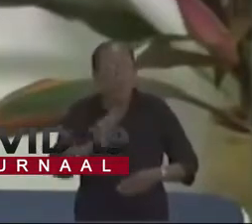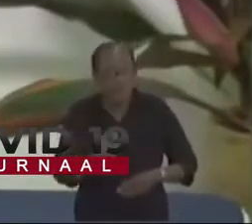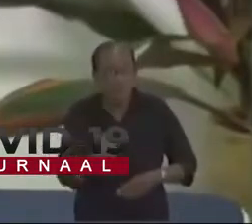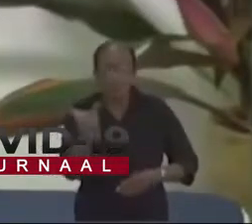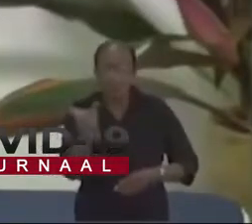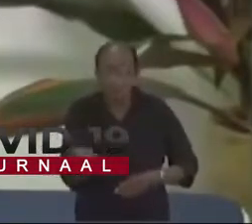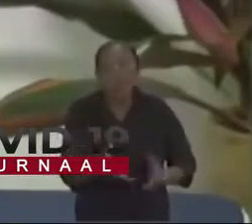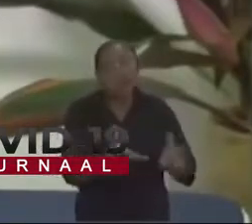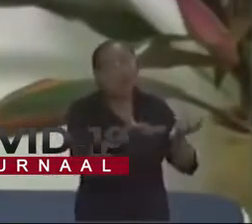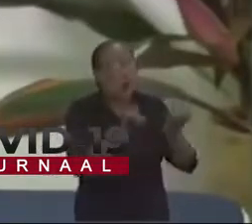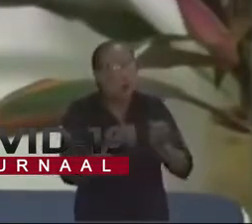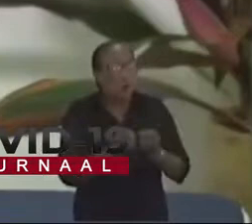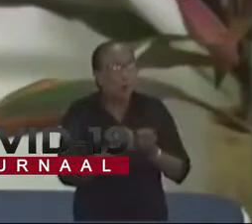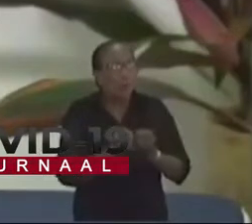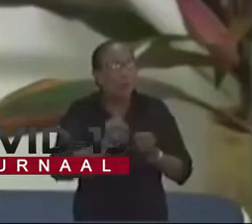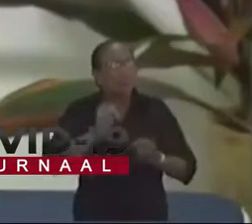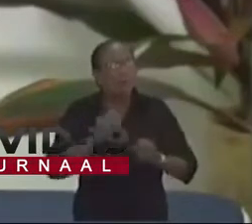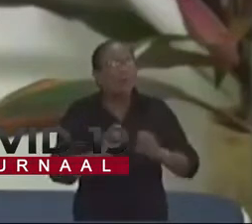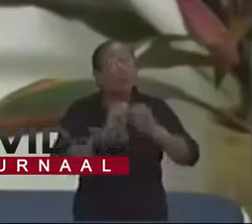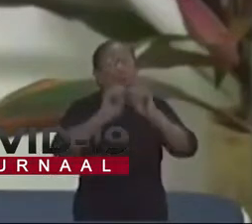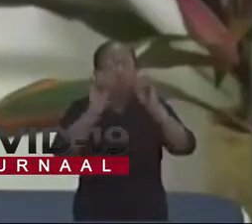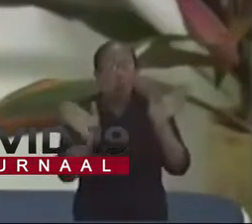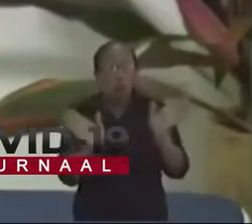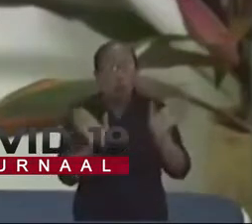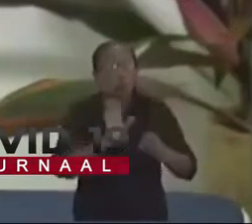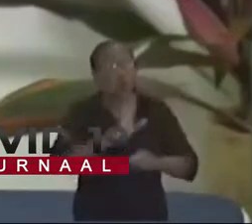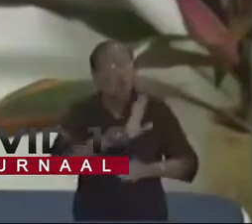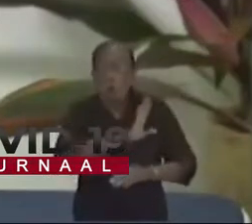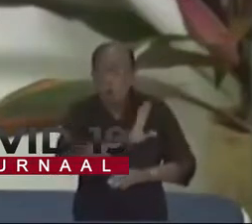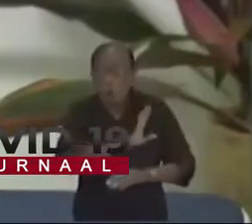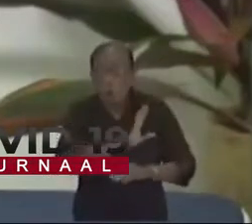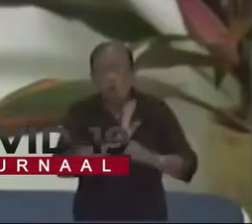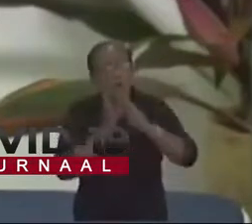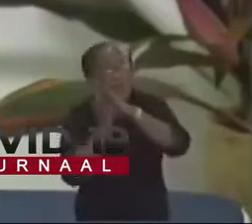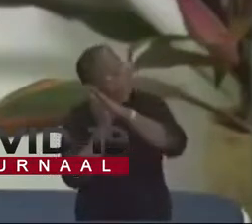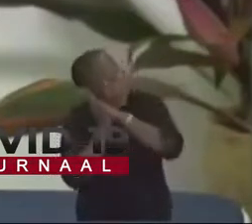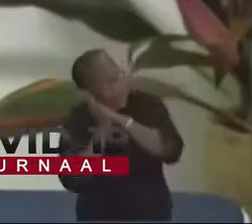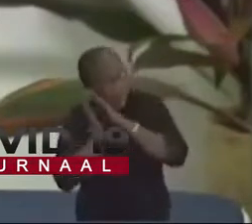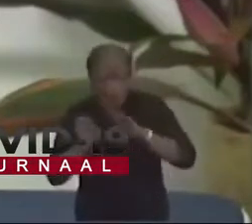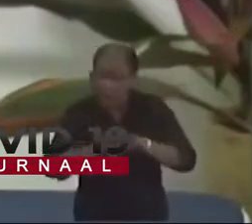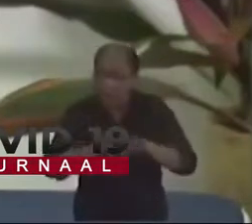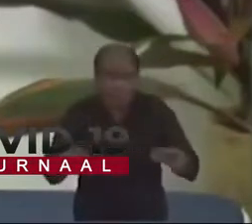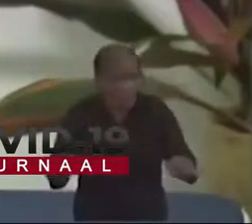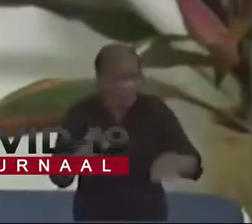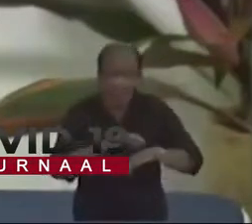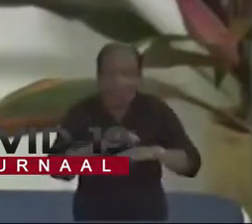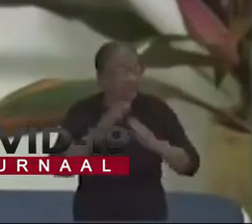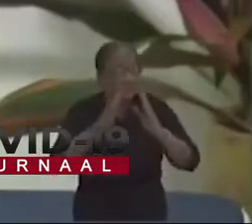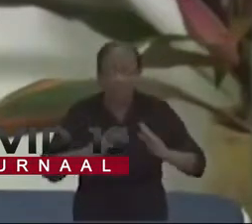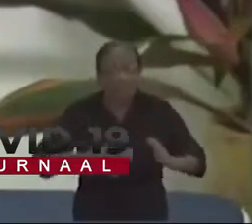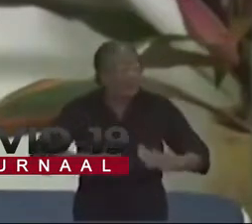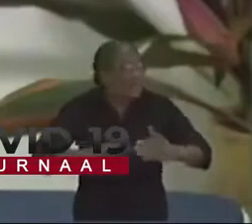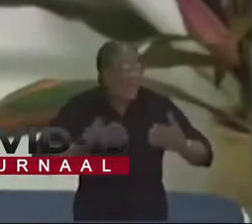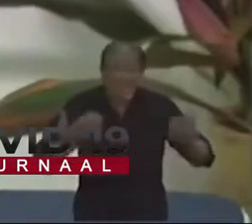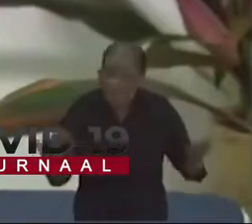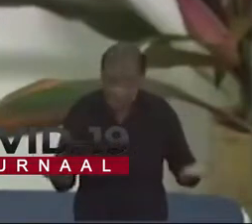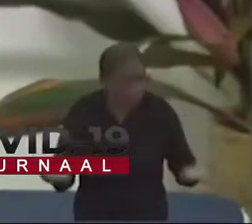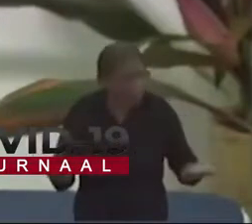alle duidelijkheid, momenteel zijn er ook geen vrije bedden beschikbaar in het regionaal ziekenhuis